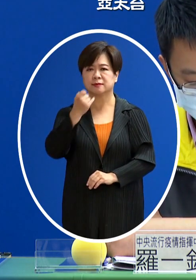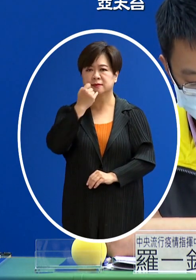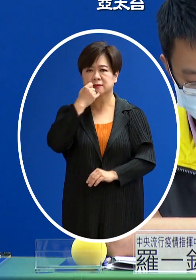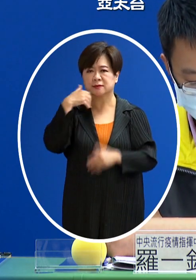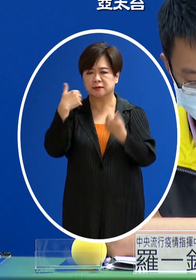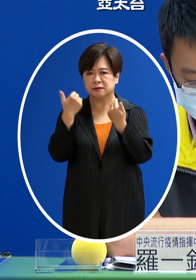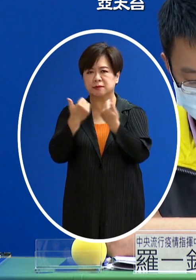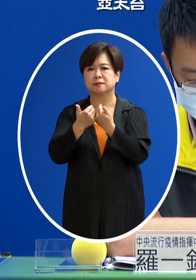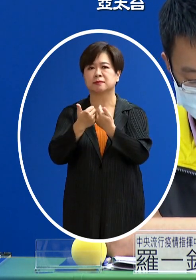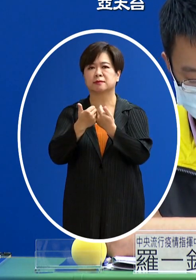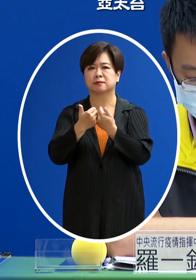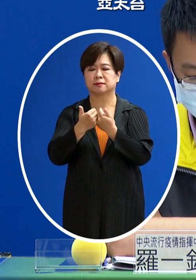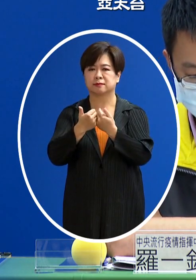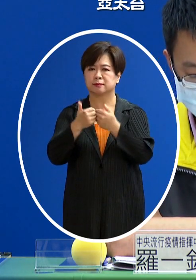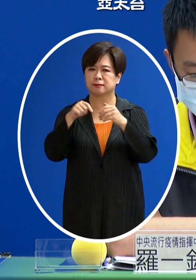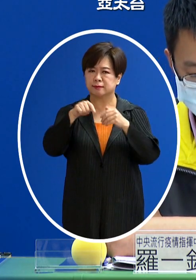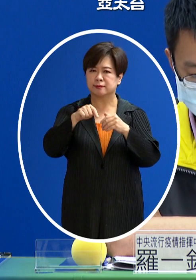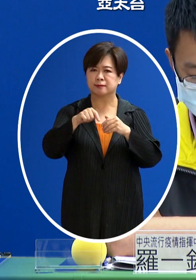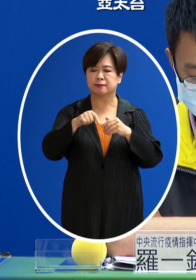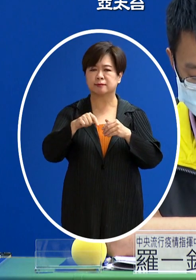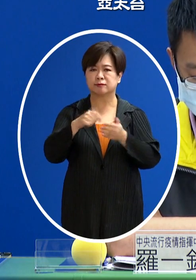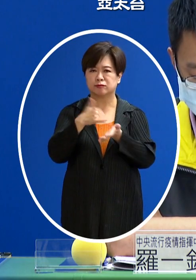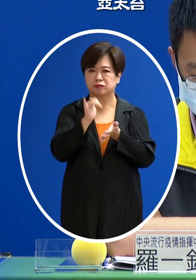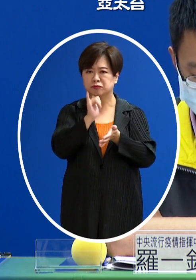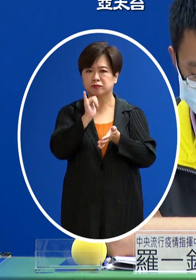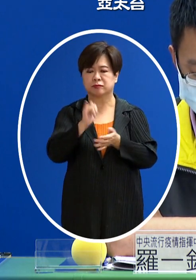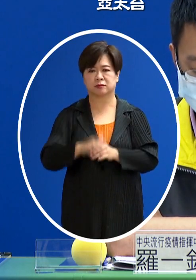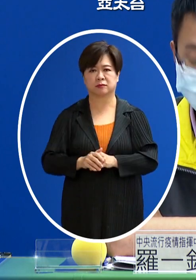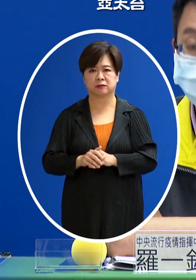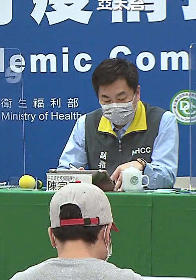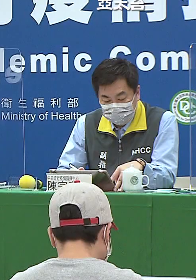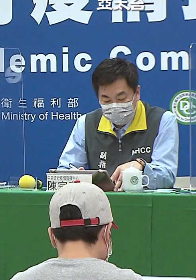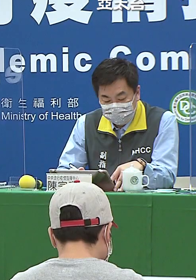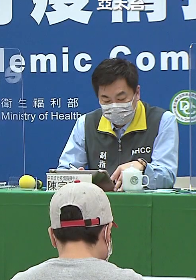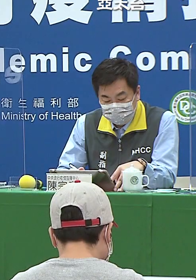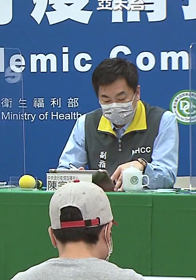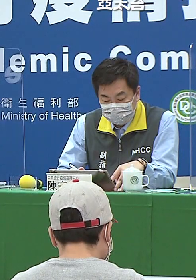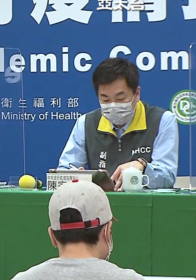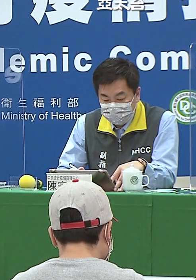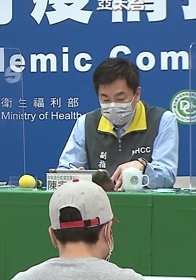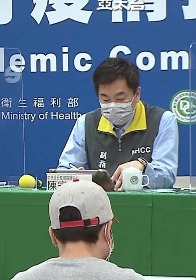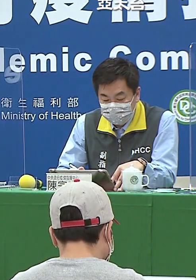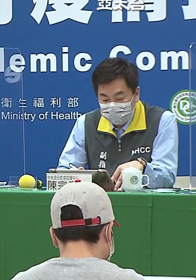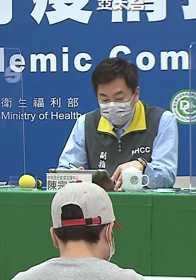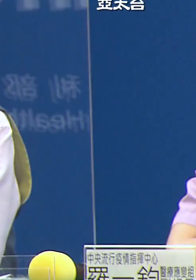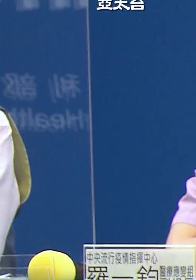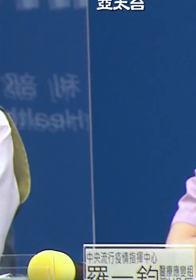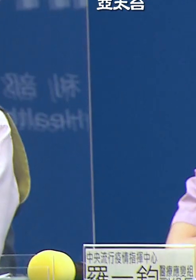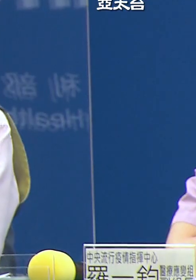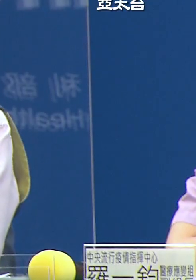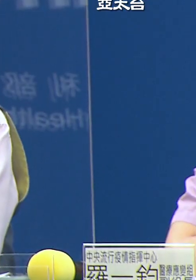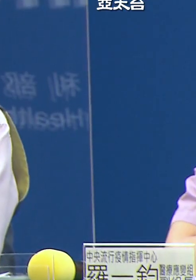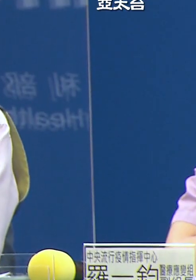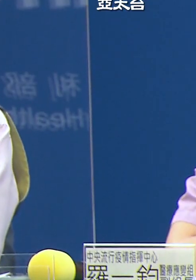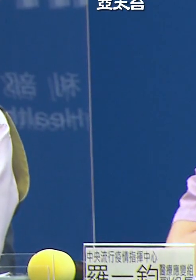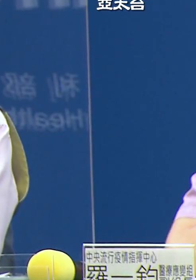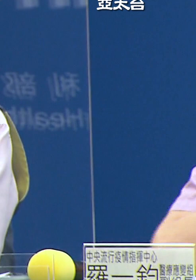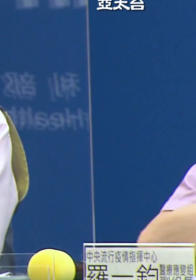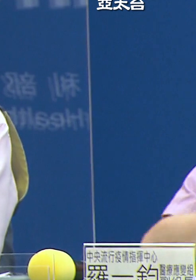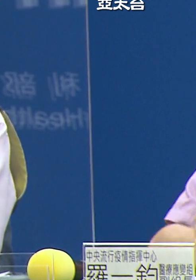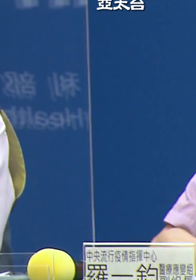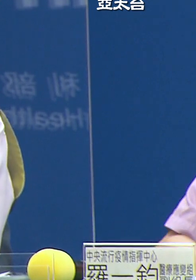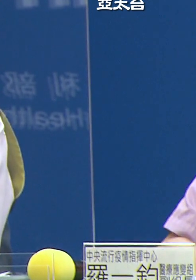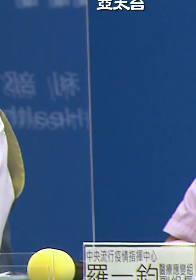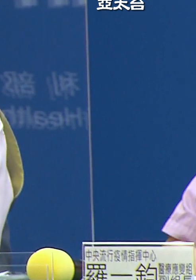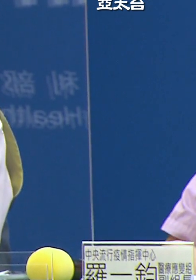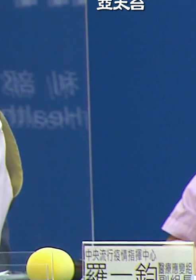象，但是还是无法放松这个防治的一个措施。 指挥中心透露好消息，象征传染力的有效